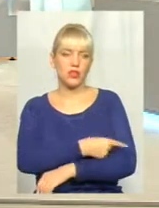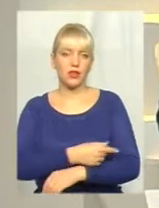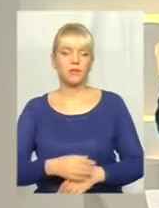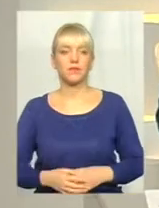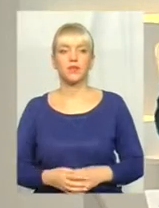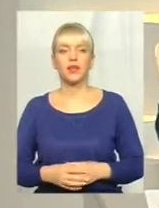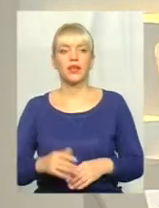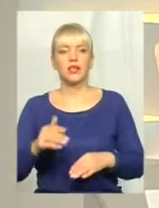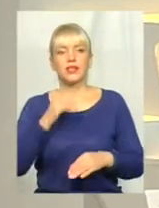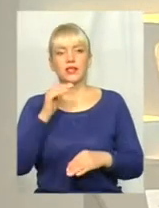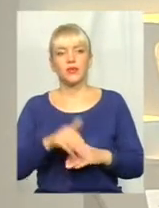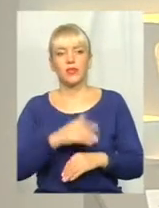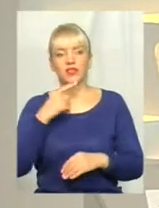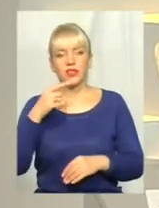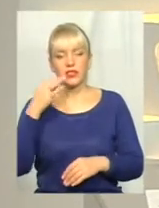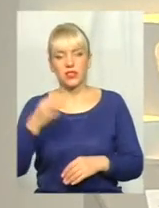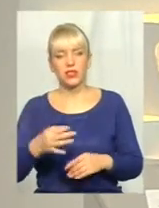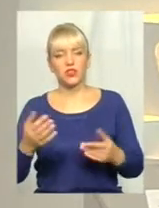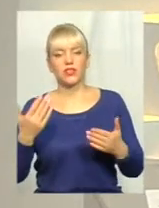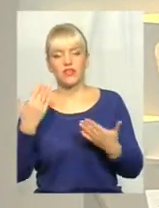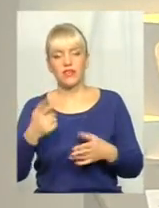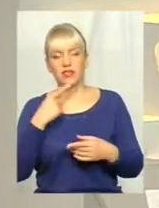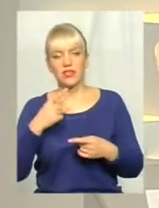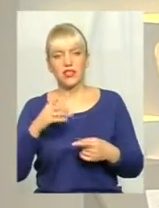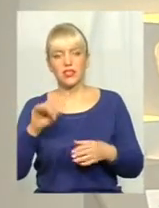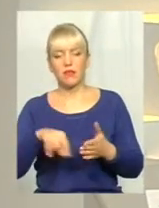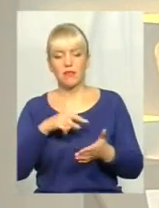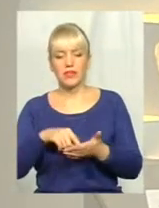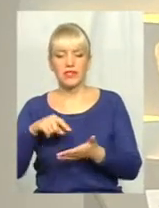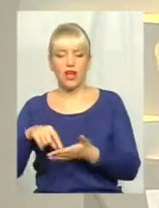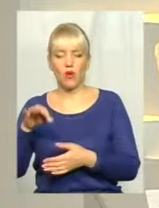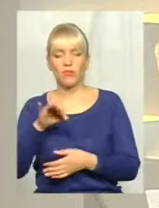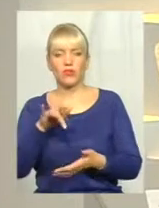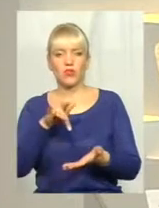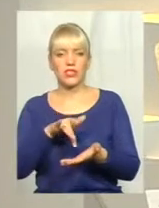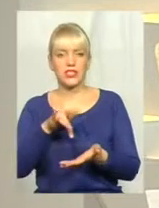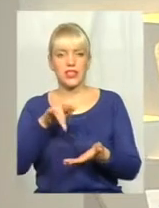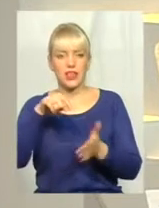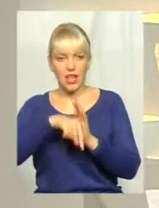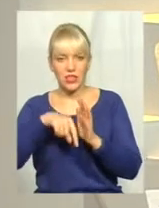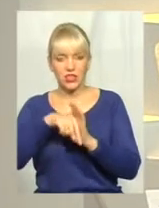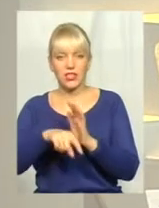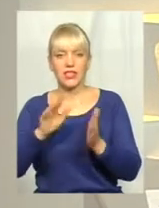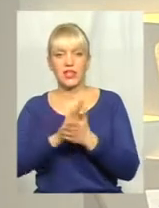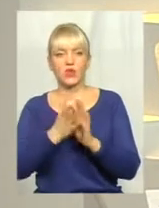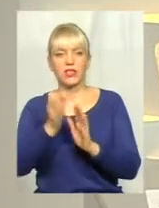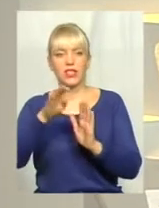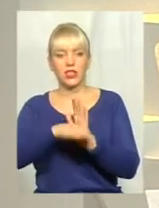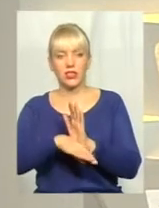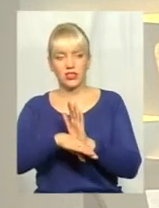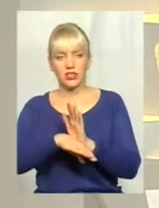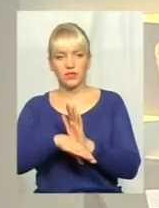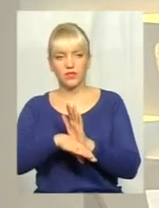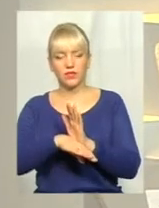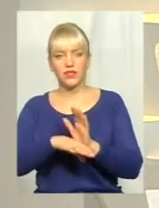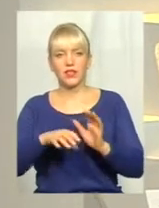ласка, ви зазначили міста обласного значення, ситуація гірша з в плані от,